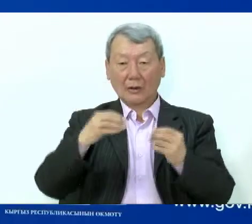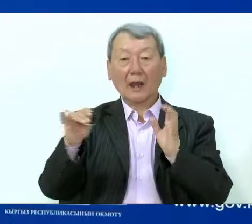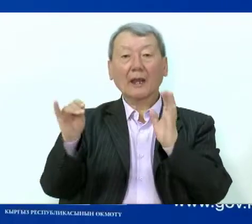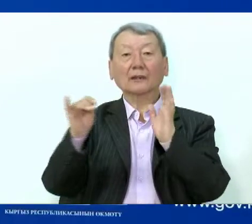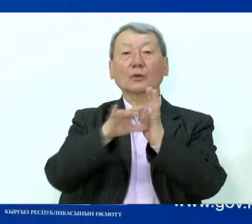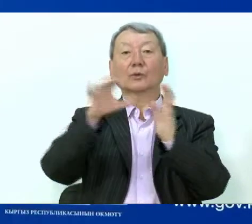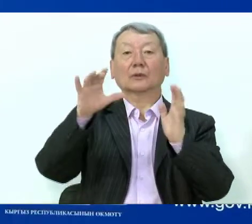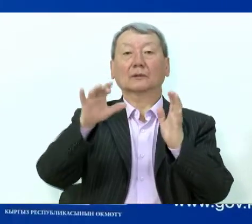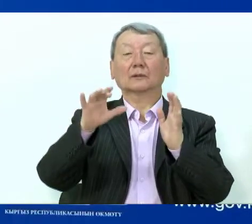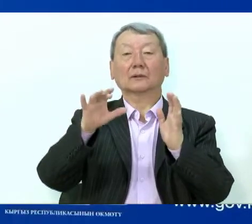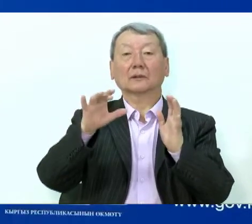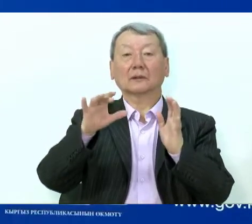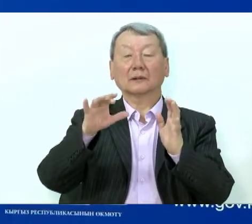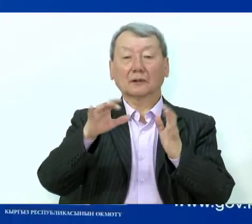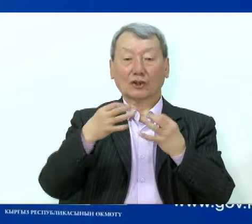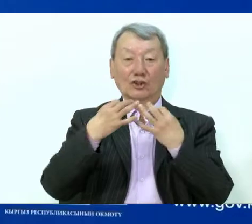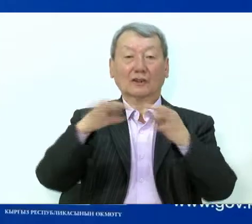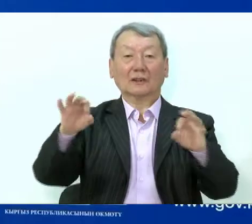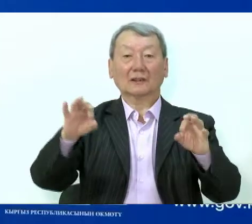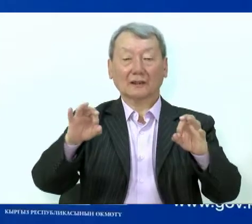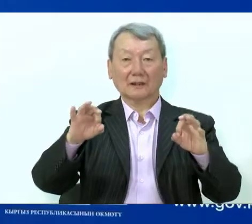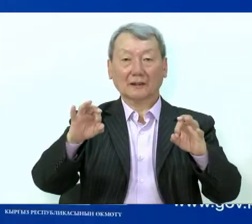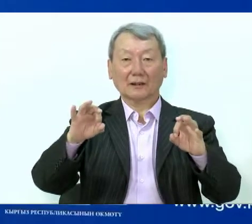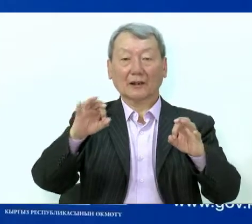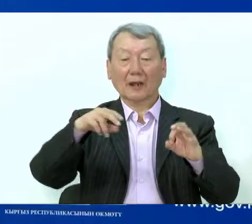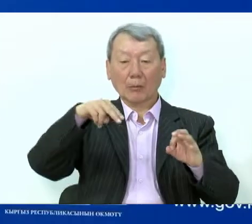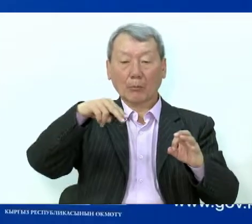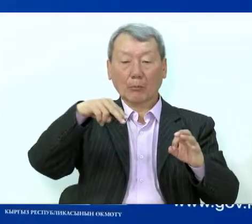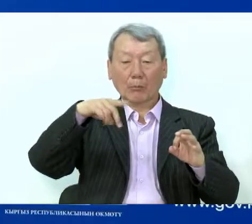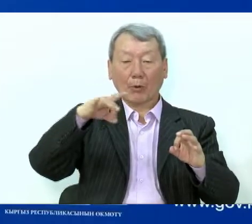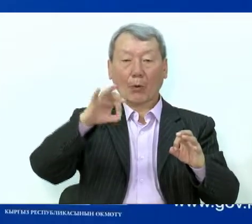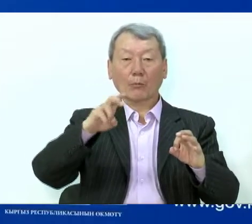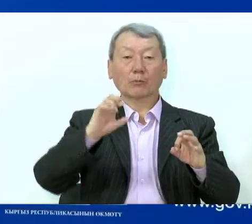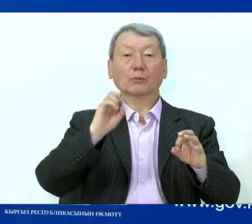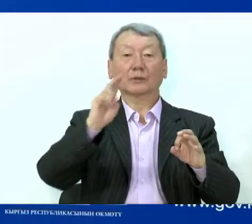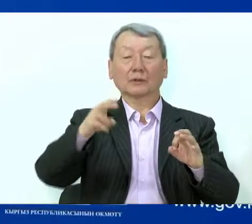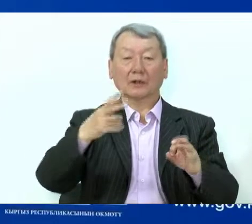электрондук уруксат берүү система боюнча